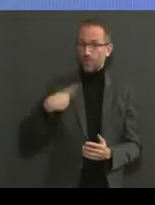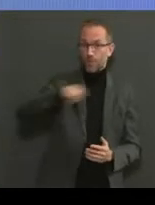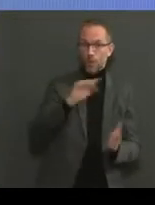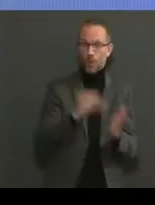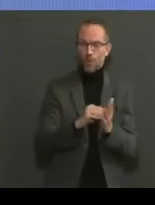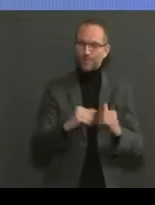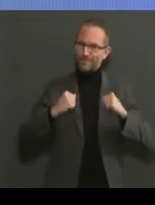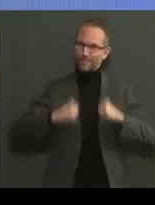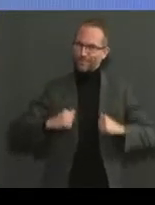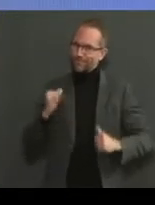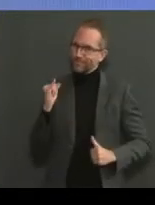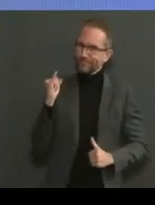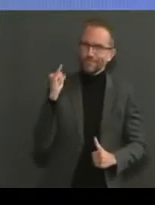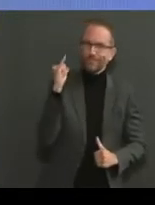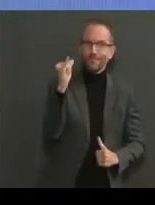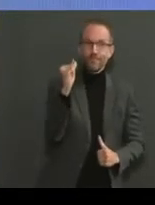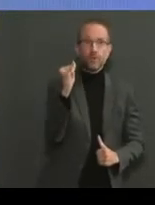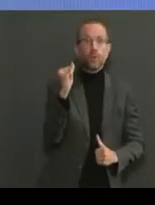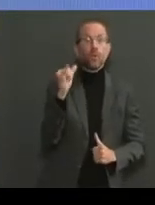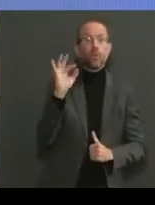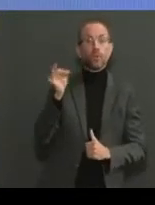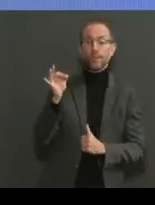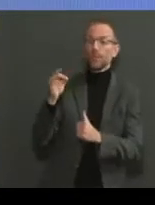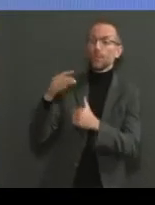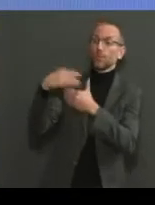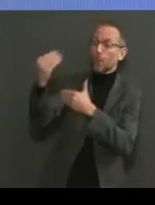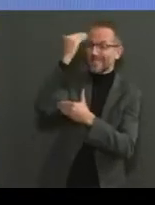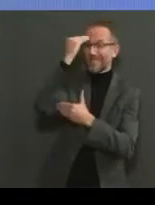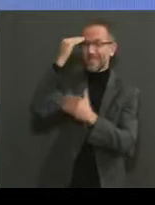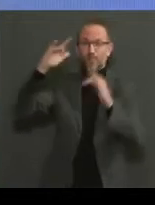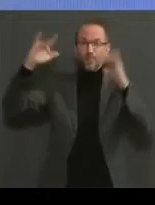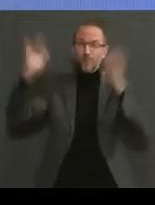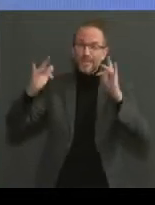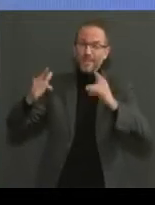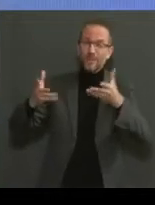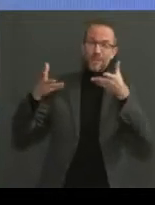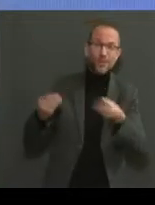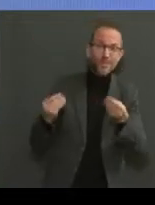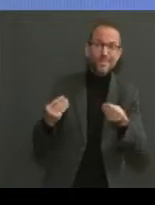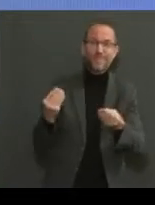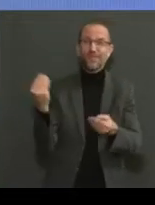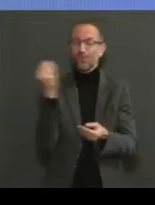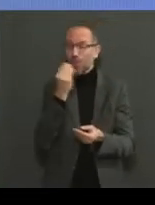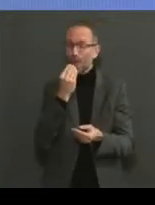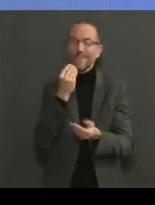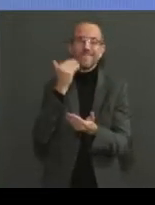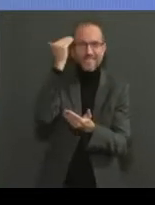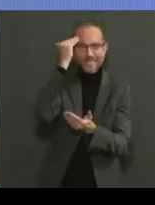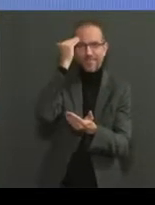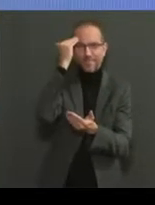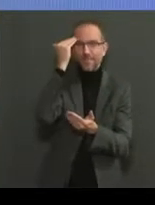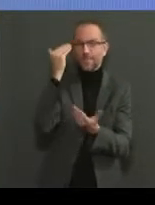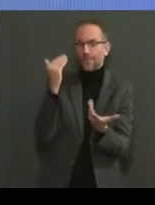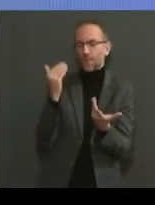En raison du temps humide et froid de ces 2 dernières semaines, nous passons plus que jamais notre temps à